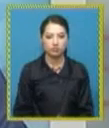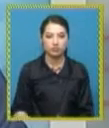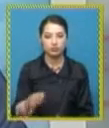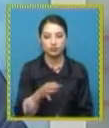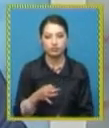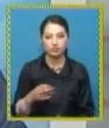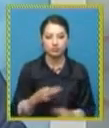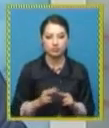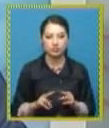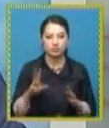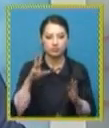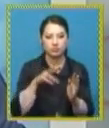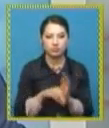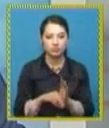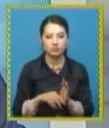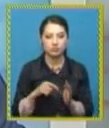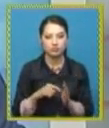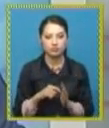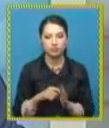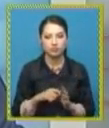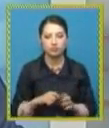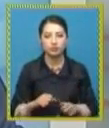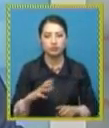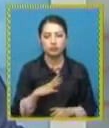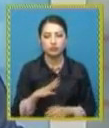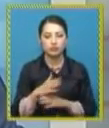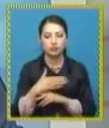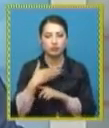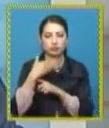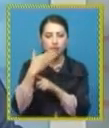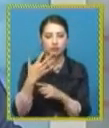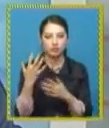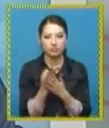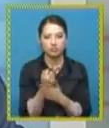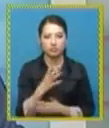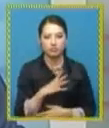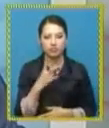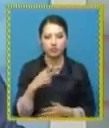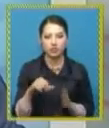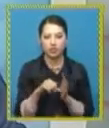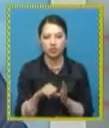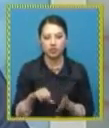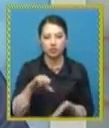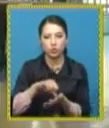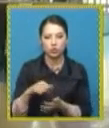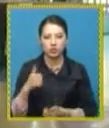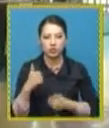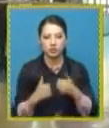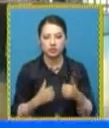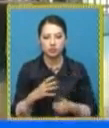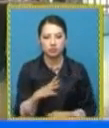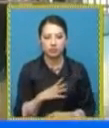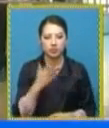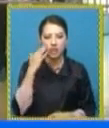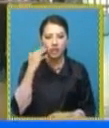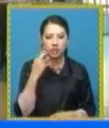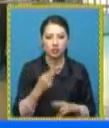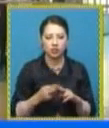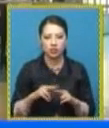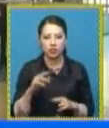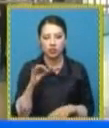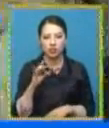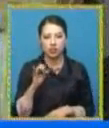Облысымызда этномәдени бірлестіктердің арасында спартакиада жалауын көтерді. Оған 26 жастар қатысып, бақ сынауда. Алғаш болып татар башқұрт орталығы мен